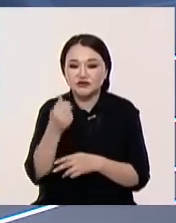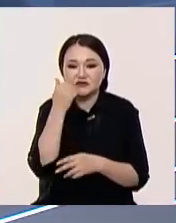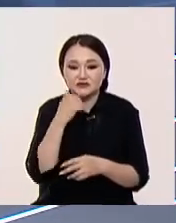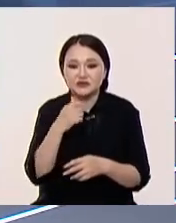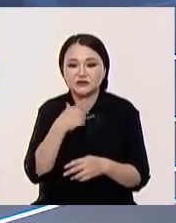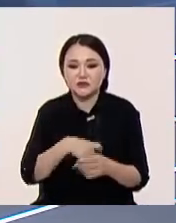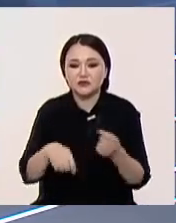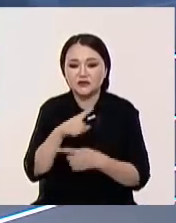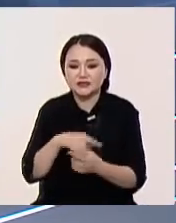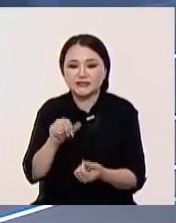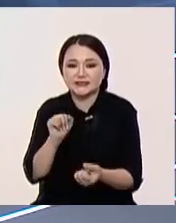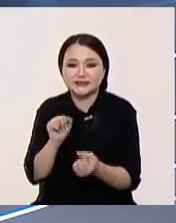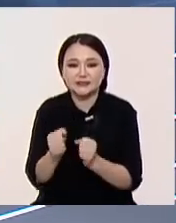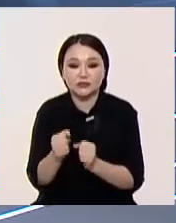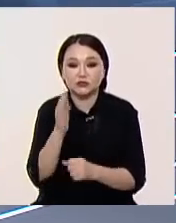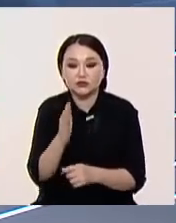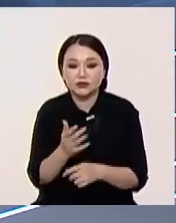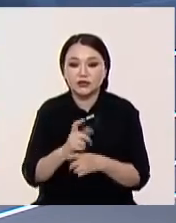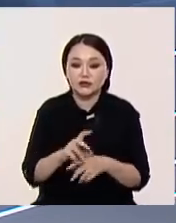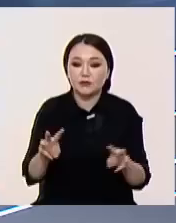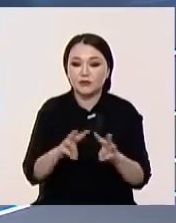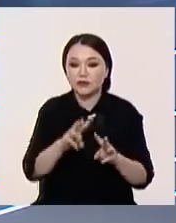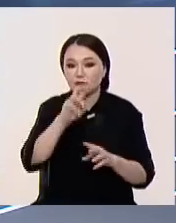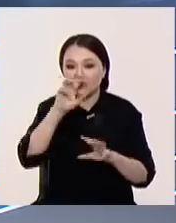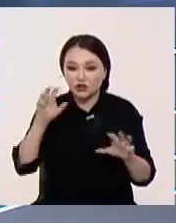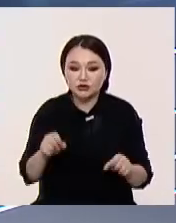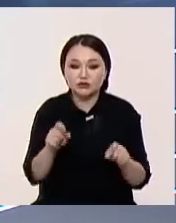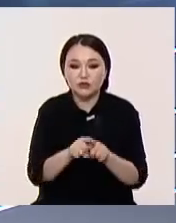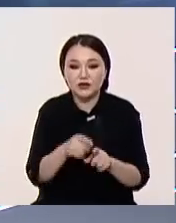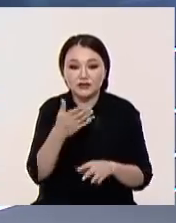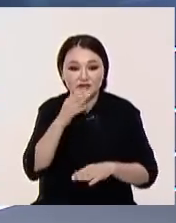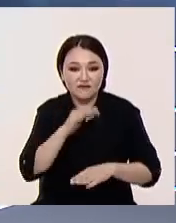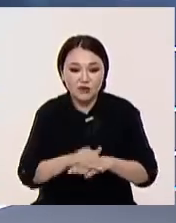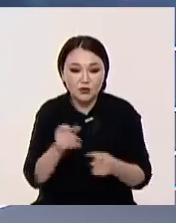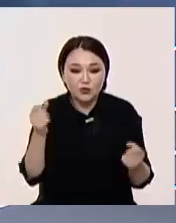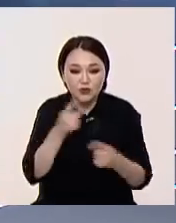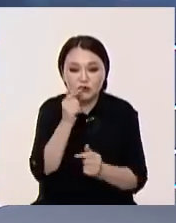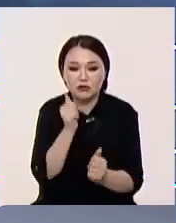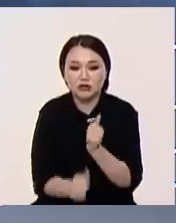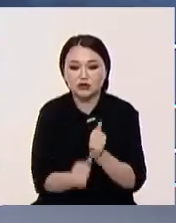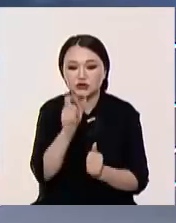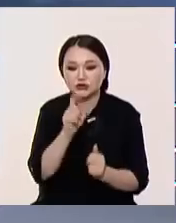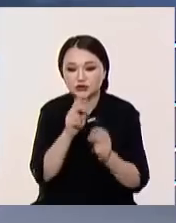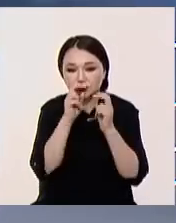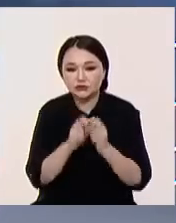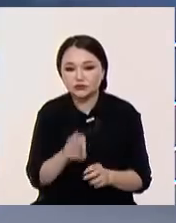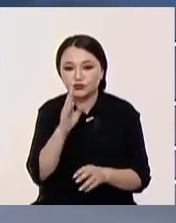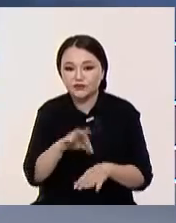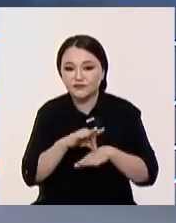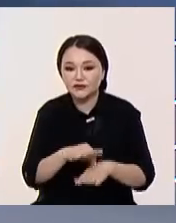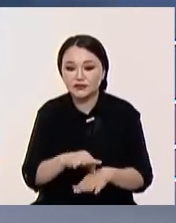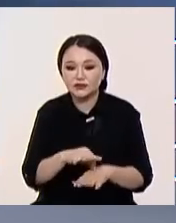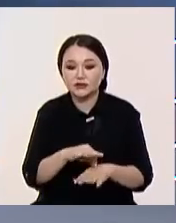қолданып, бизнесті тұншықтыра алады. Сондықтан мемлекет басшысы мұндай жағдайлар анықталса, әрбір іске арнайы тексеру жүргізілетінін